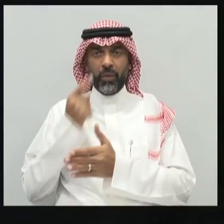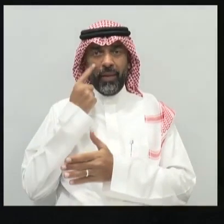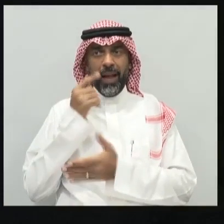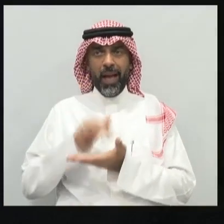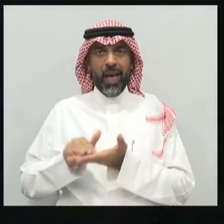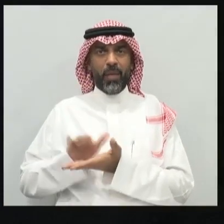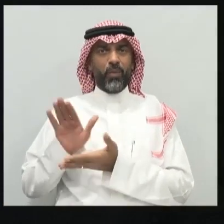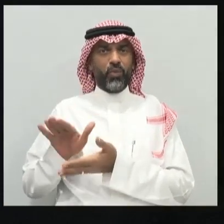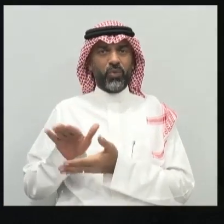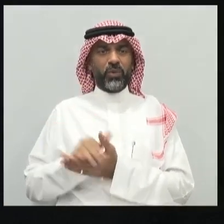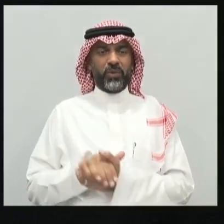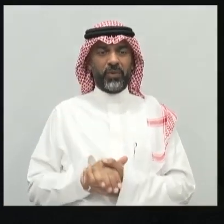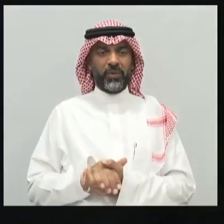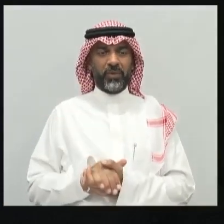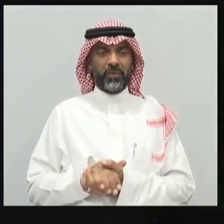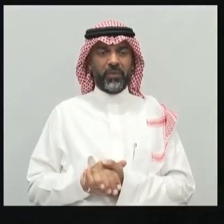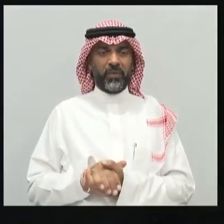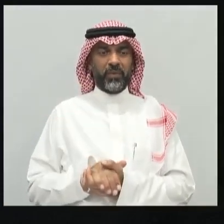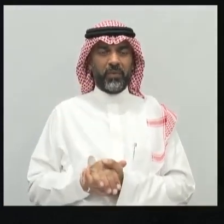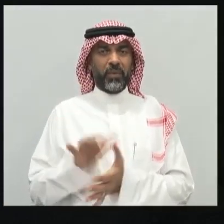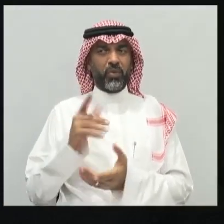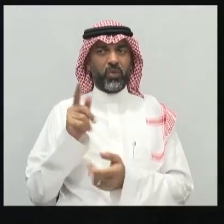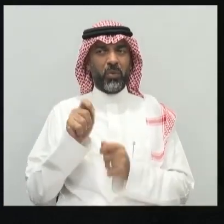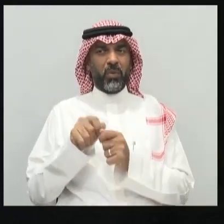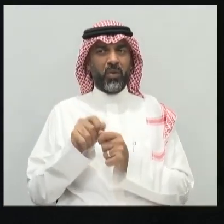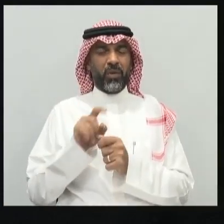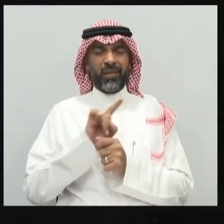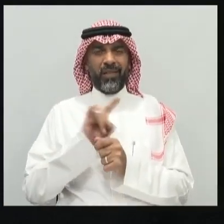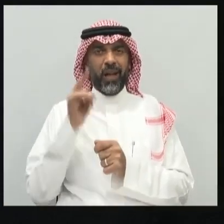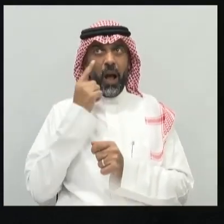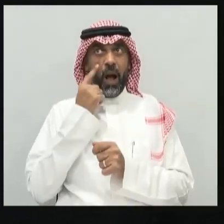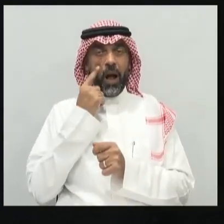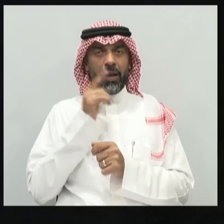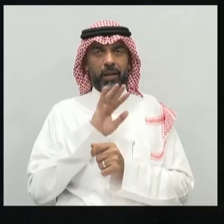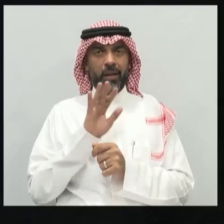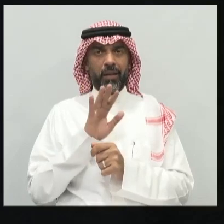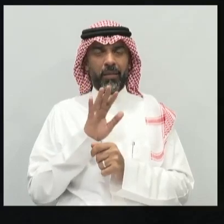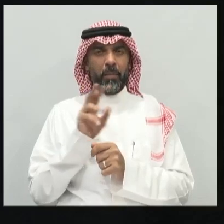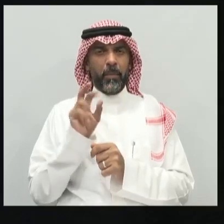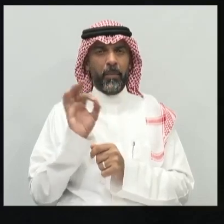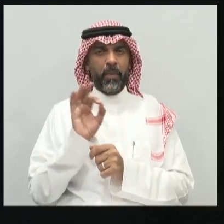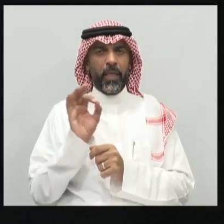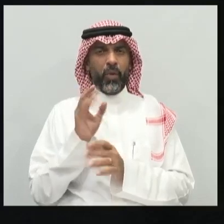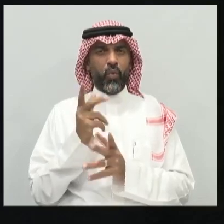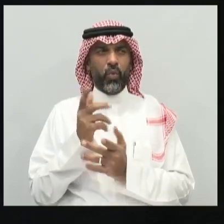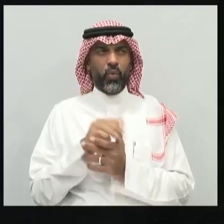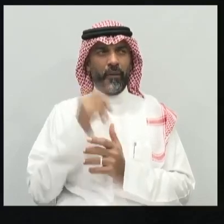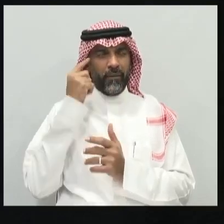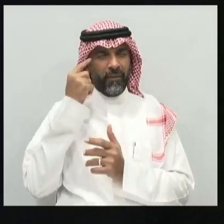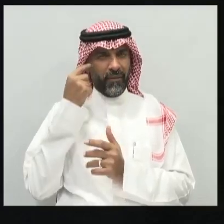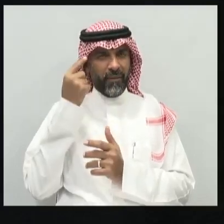الارض لكن من مخلوقات او من اشياء غير حيه طيب مثل ماذا نفكر